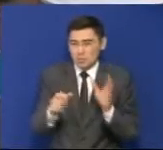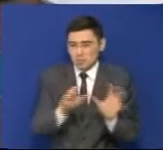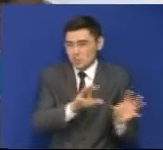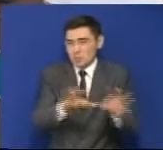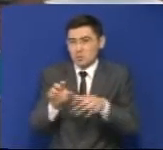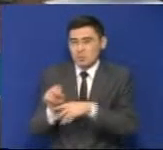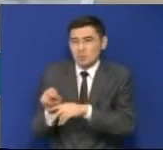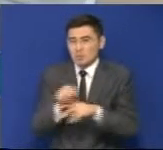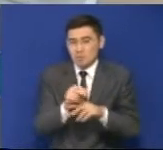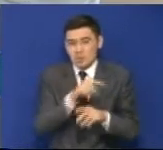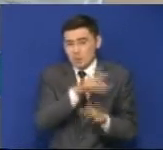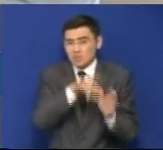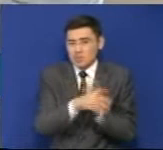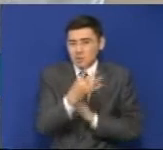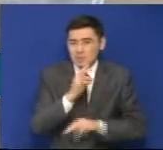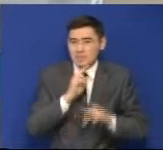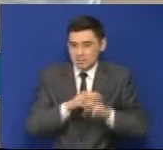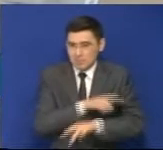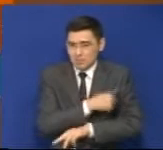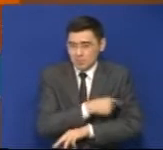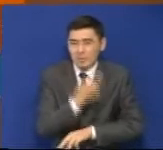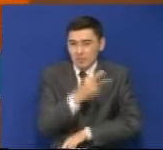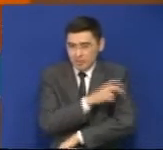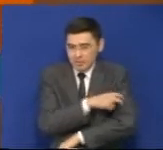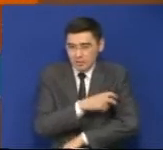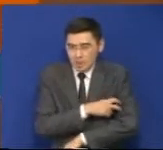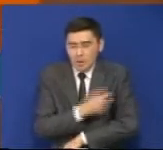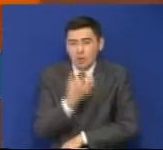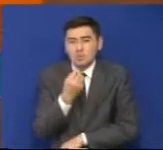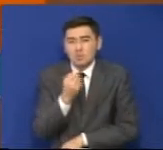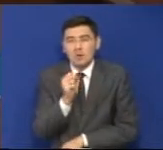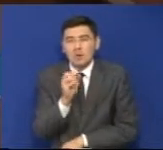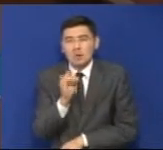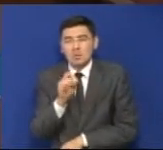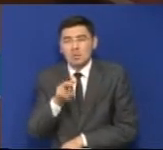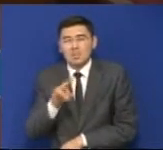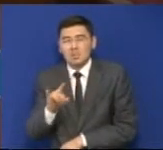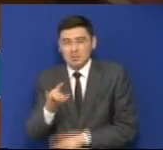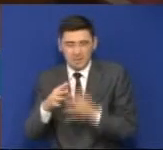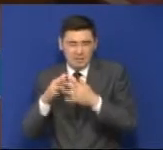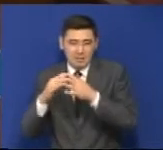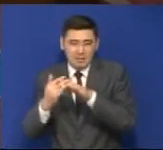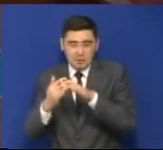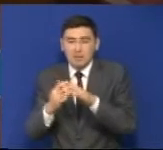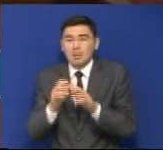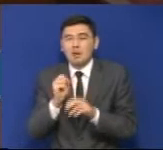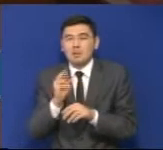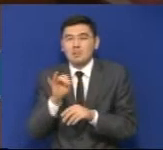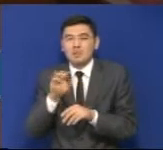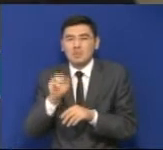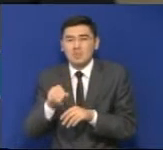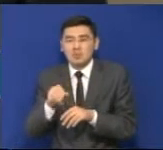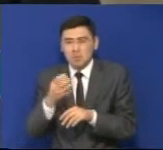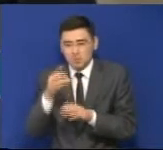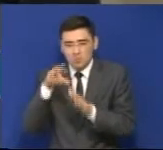медициналық көмекті 4 медбике мен 2 дәрігер көрсетеді. Сонымен қатар Абралы ауылына ат басын бұрып, әкімшілік ғимаратындағы кітапхана, клуб